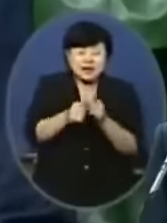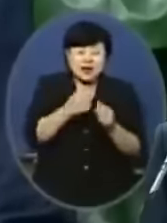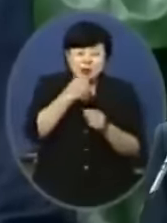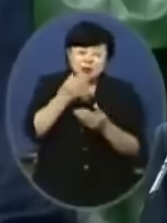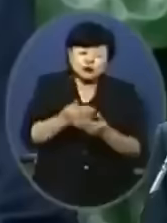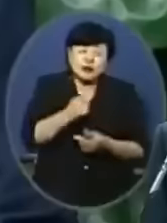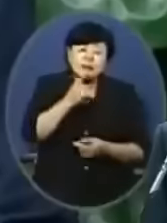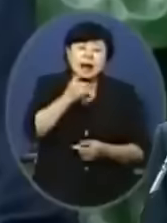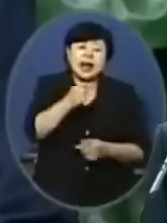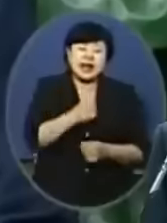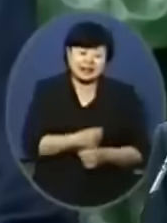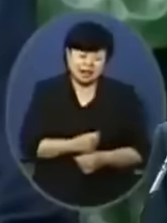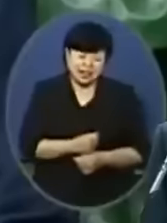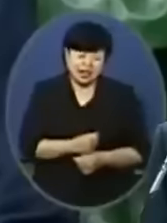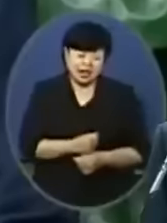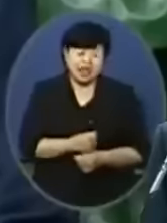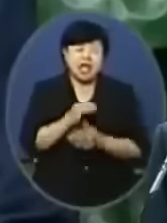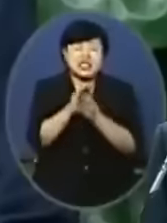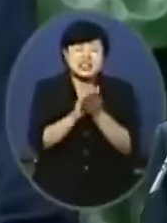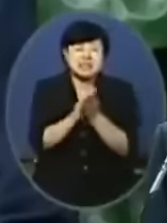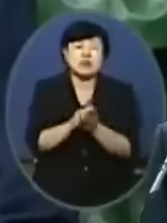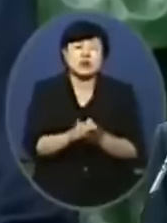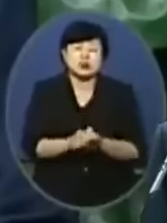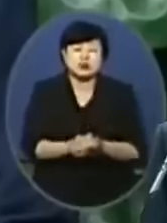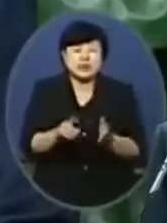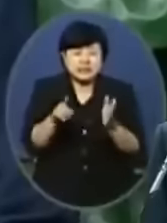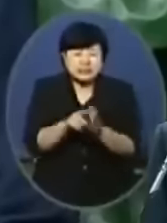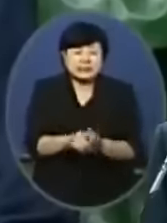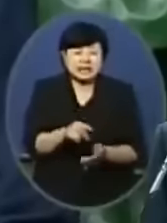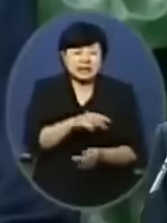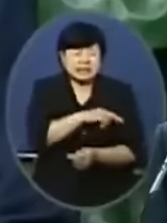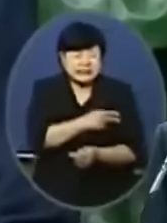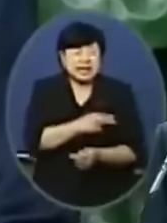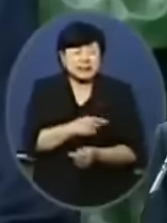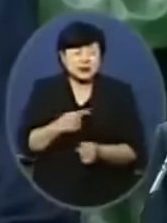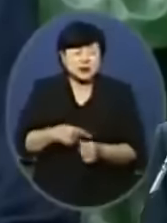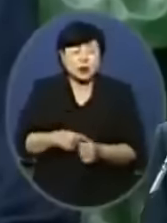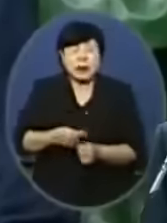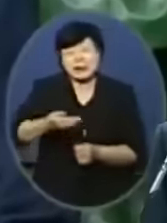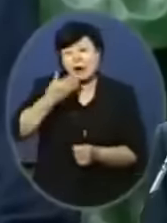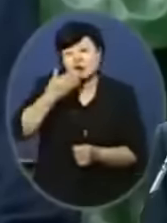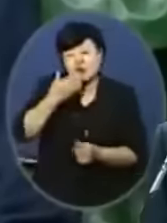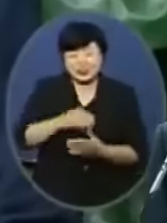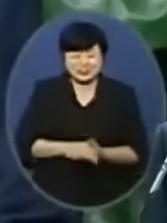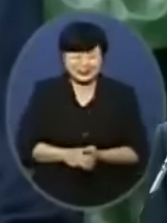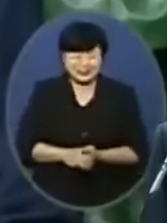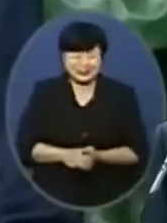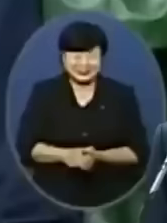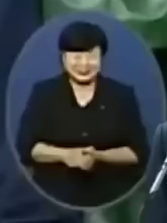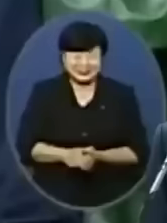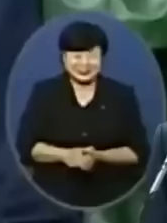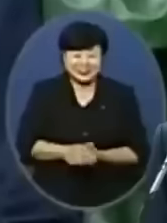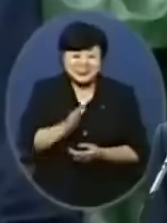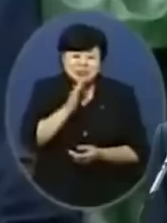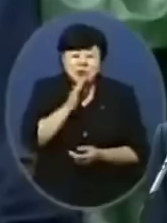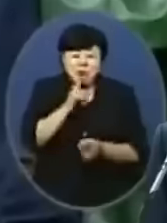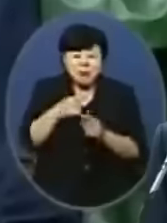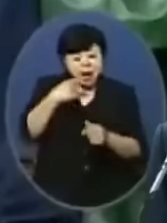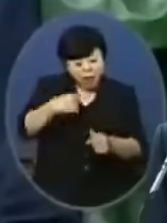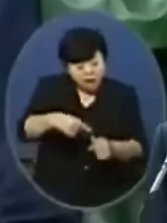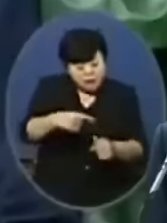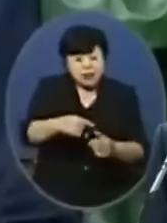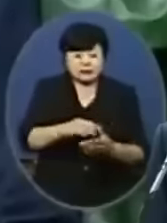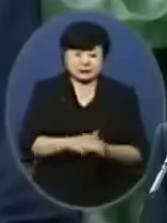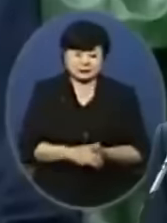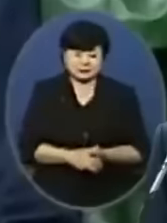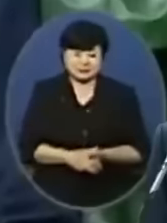복 준다는 말을 전하다가 기복신앙을 전한다고 2단, 3단이라고 욕을 많이 얻어먹었는데 참말을 가르치니까 어떻게